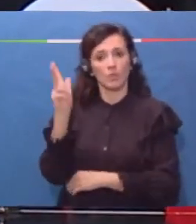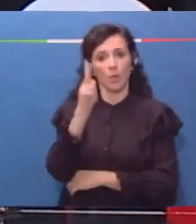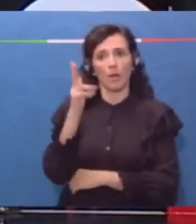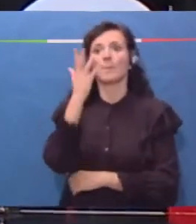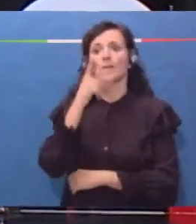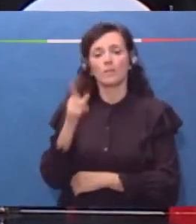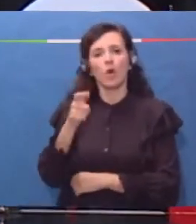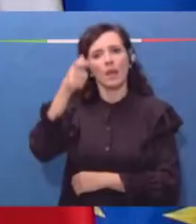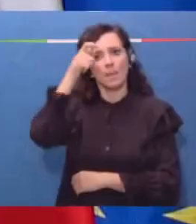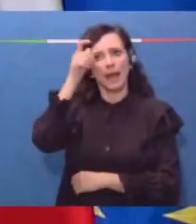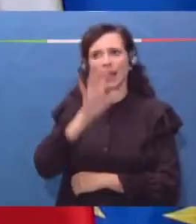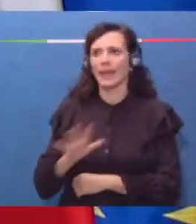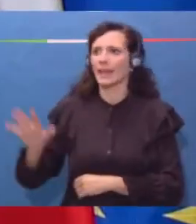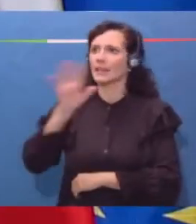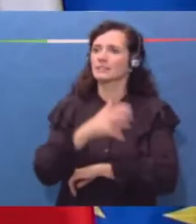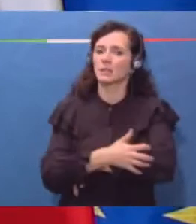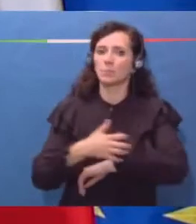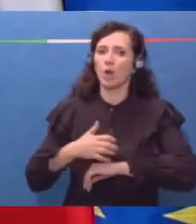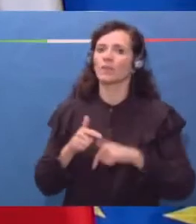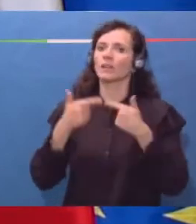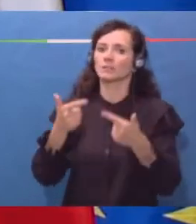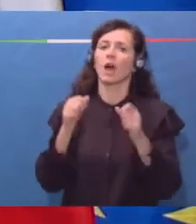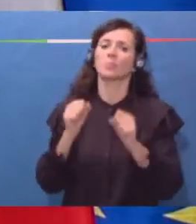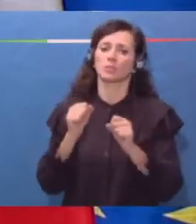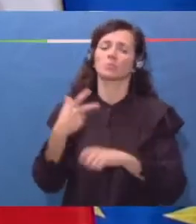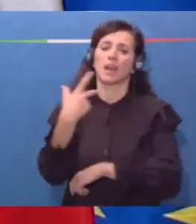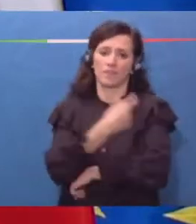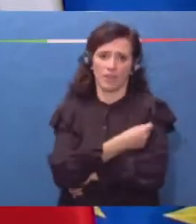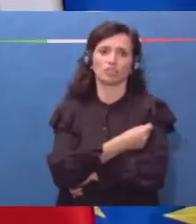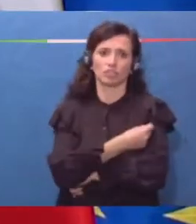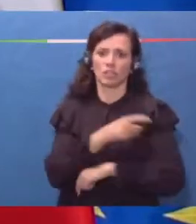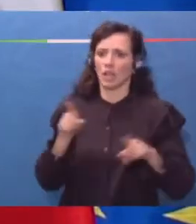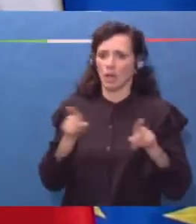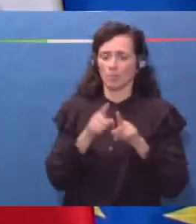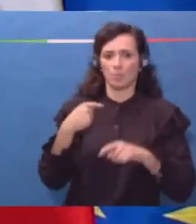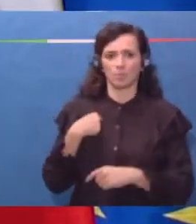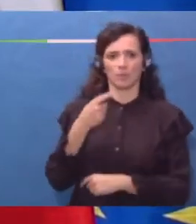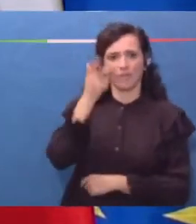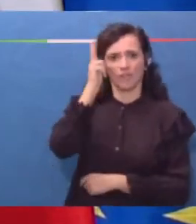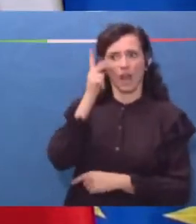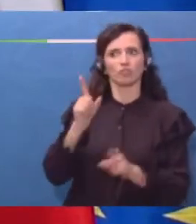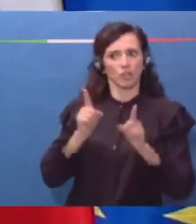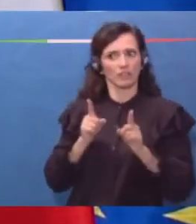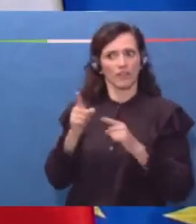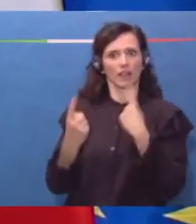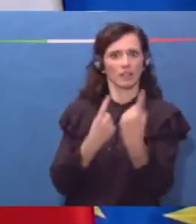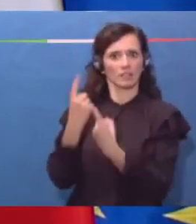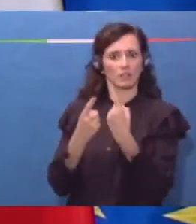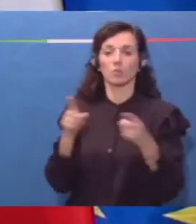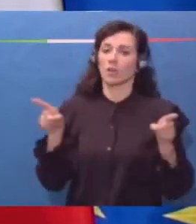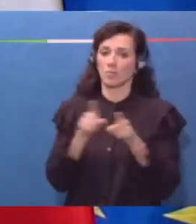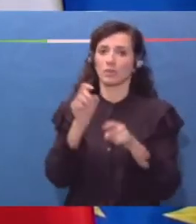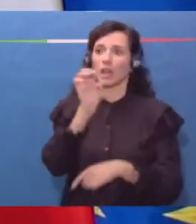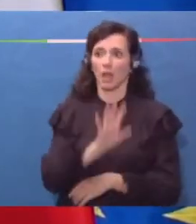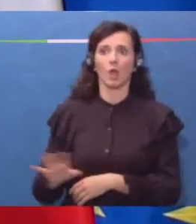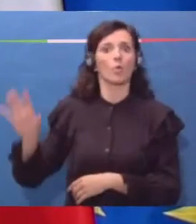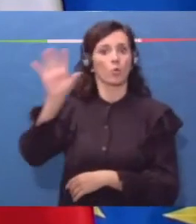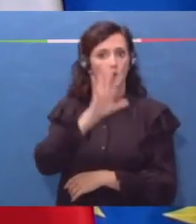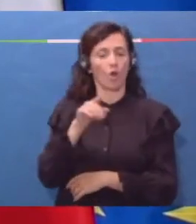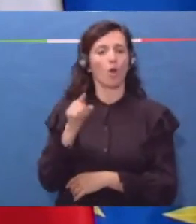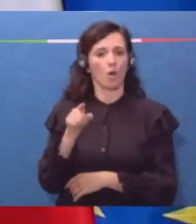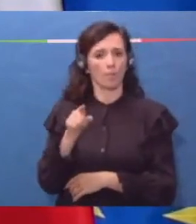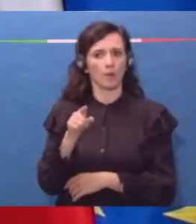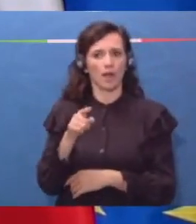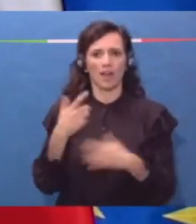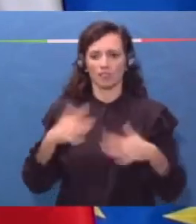abbiano accesso ai vaccini, posizione che difende la Francia come l'Europa, e che abbiamo avviato